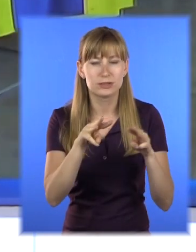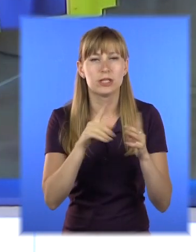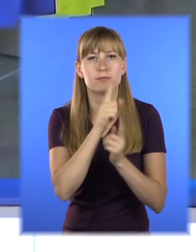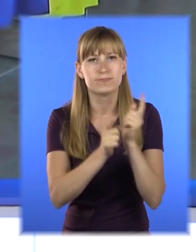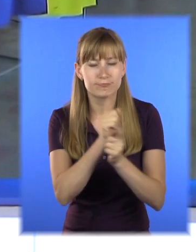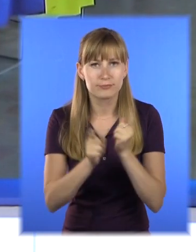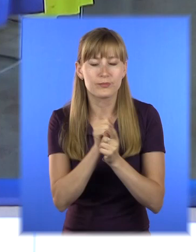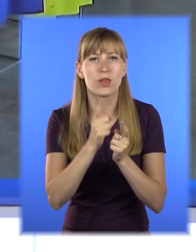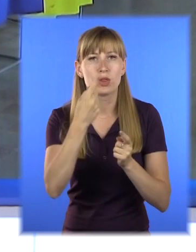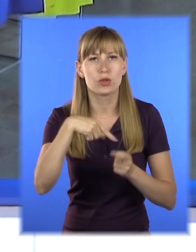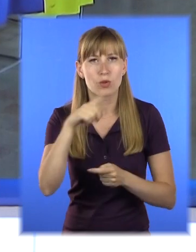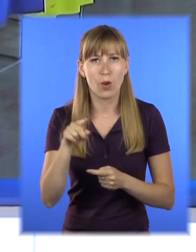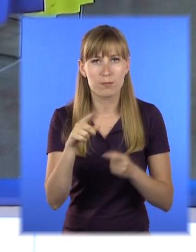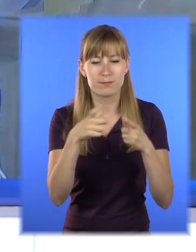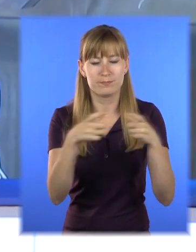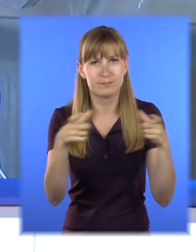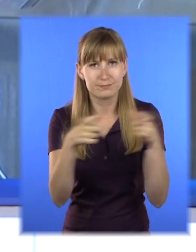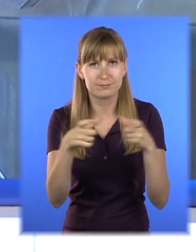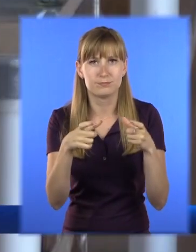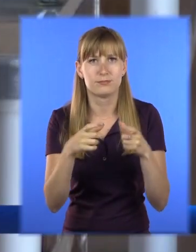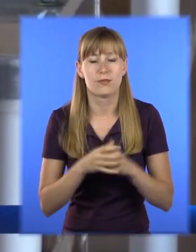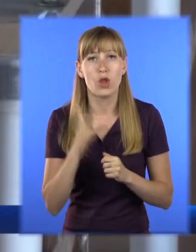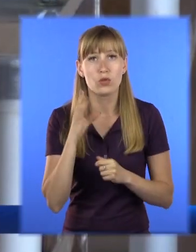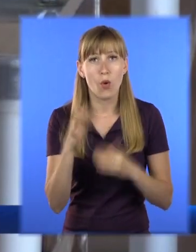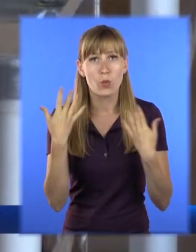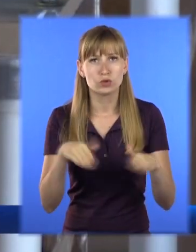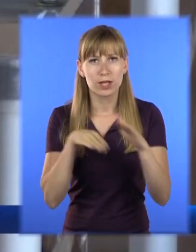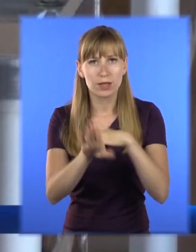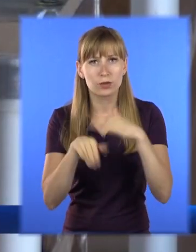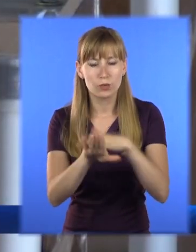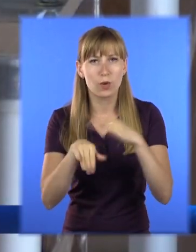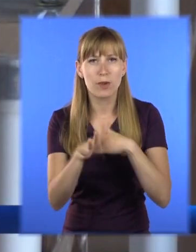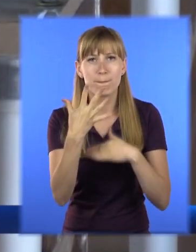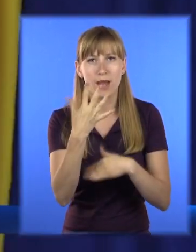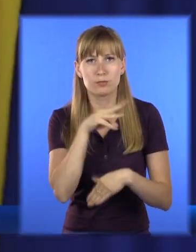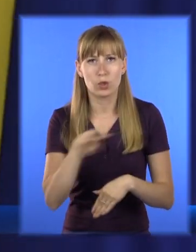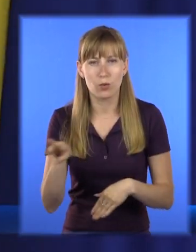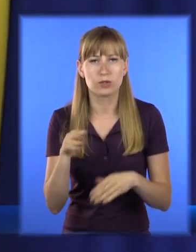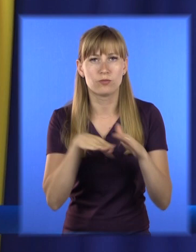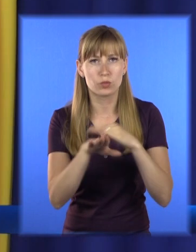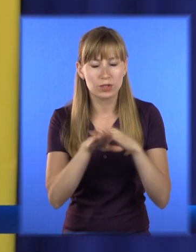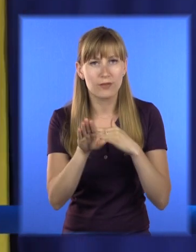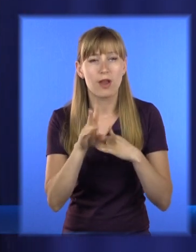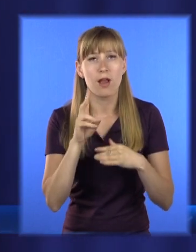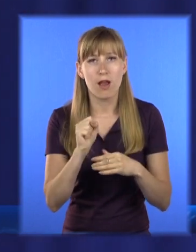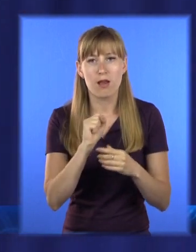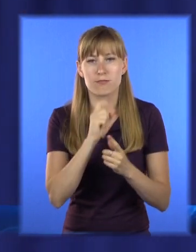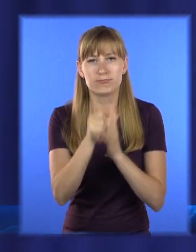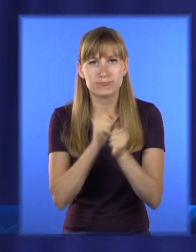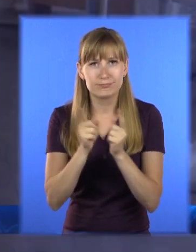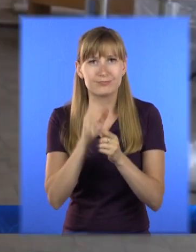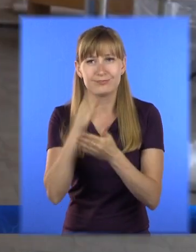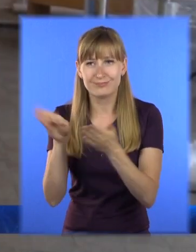для визначення їхніх номерів у бюлетені. Але вже надруковано понад 5 мільйонів бюлетенів, а переробити їх ЦВК